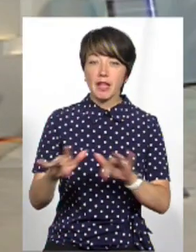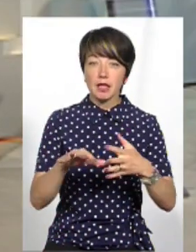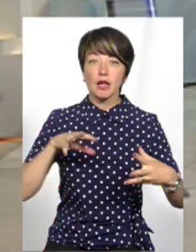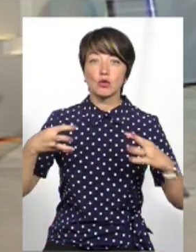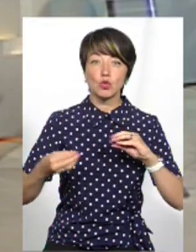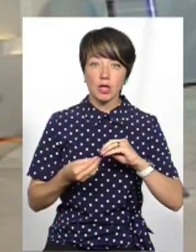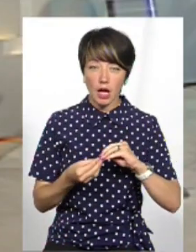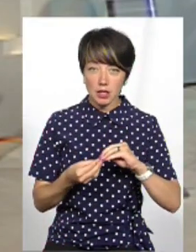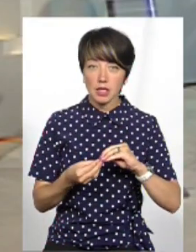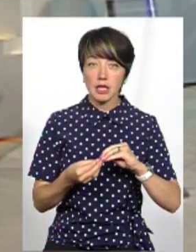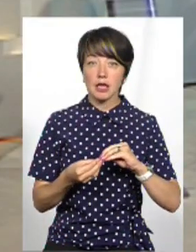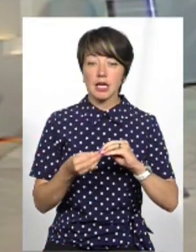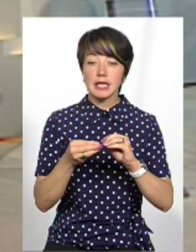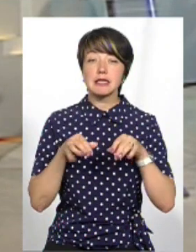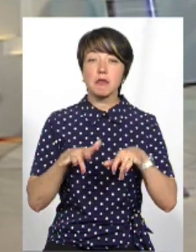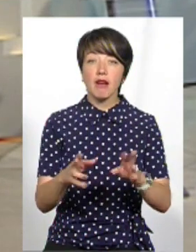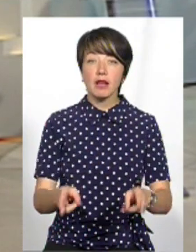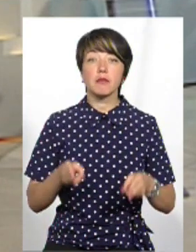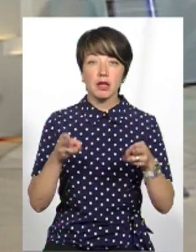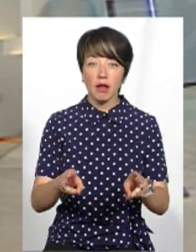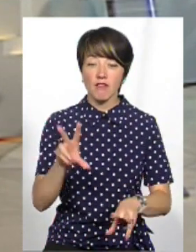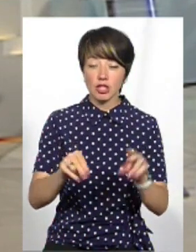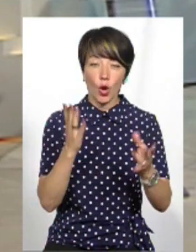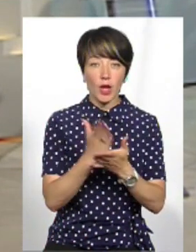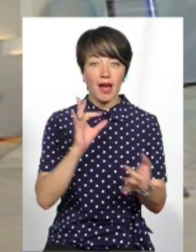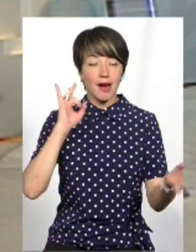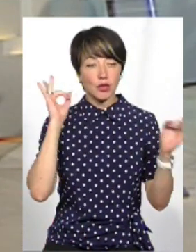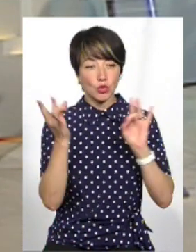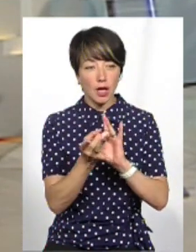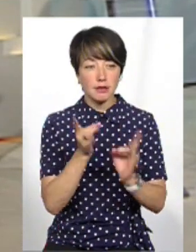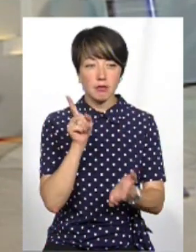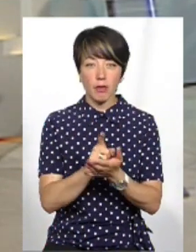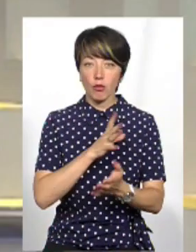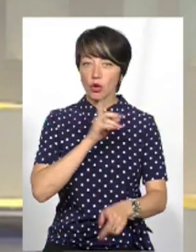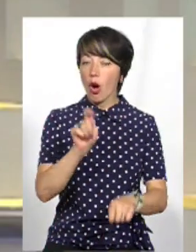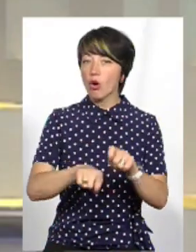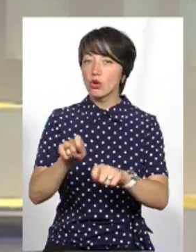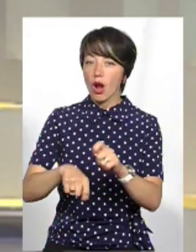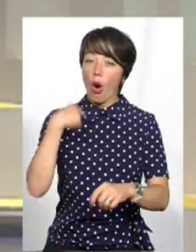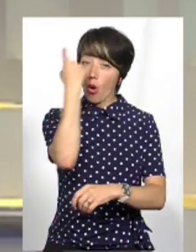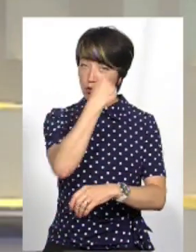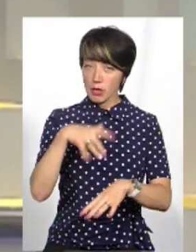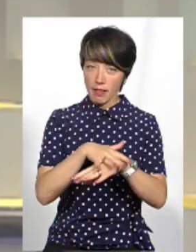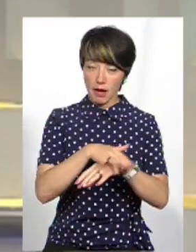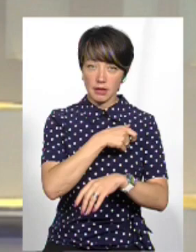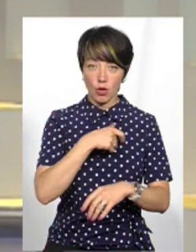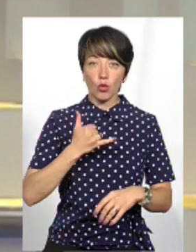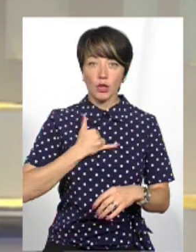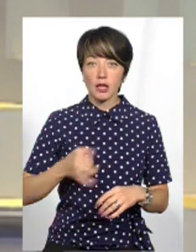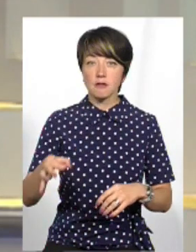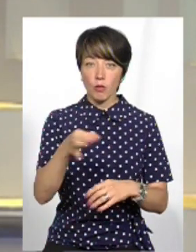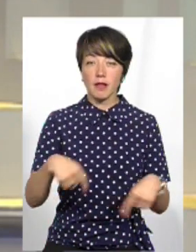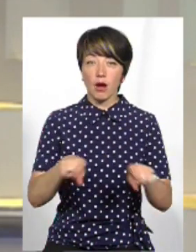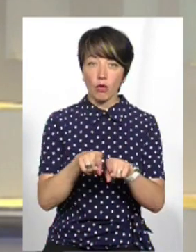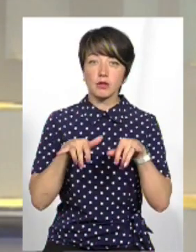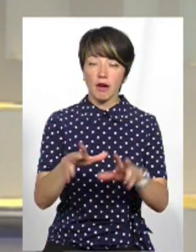і результати справ кримінальних, які вважаю є резонансними, які мають бути на контролі особисто в нардепа. Зокрема, в нас по області